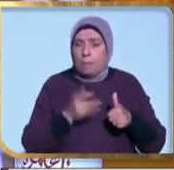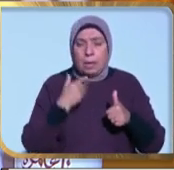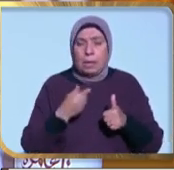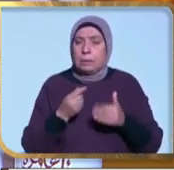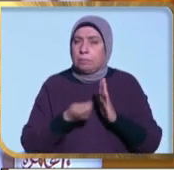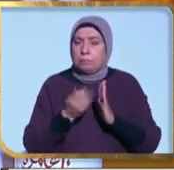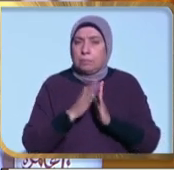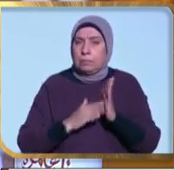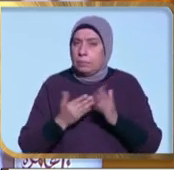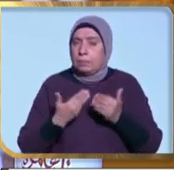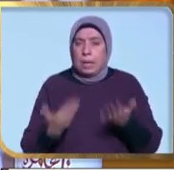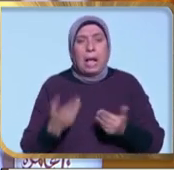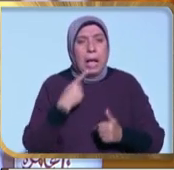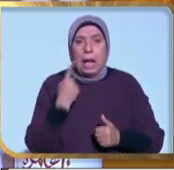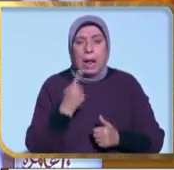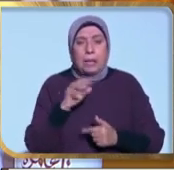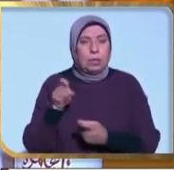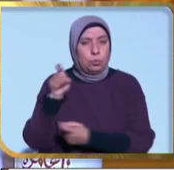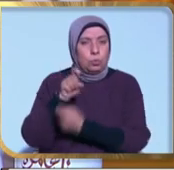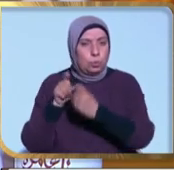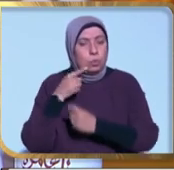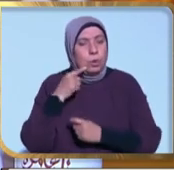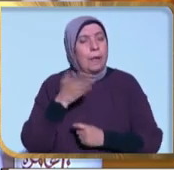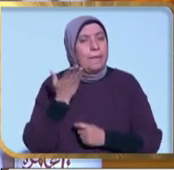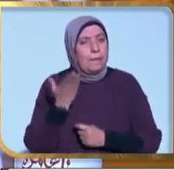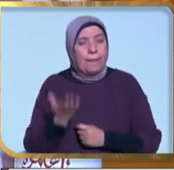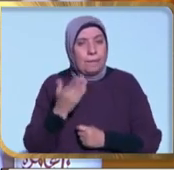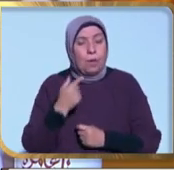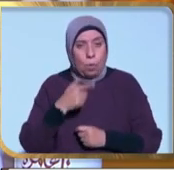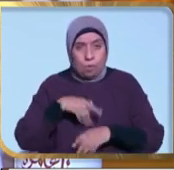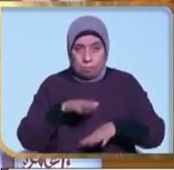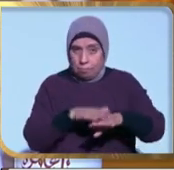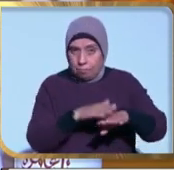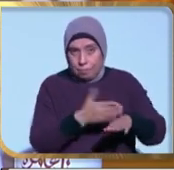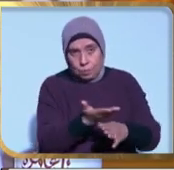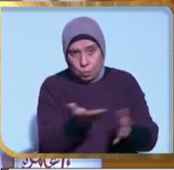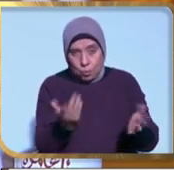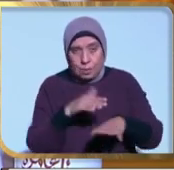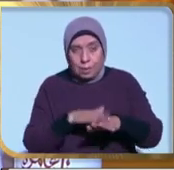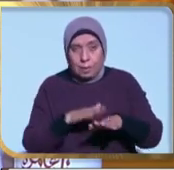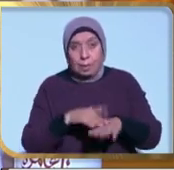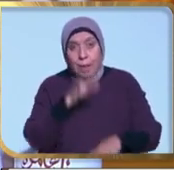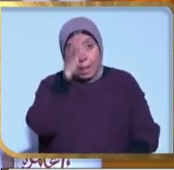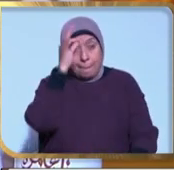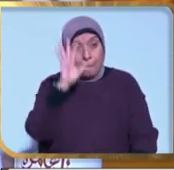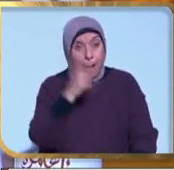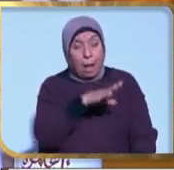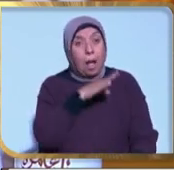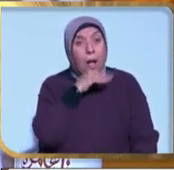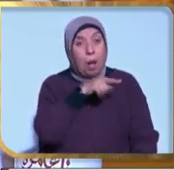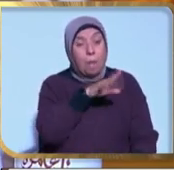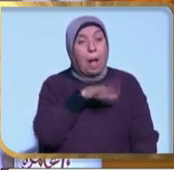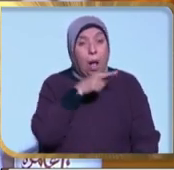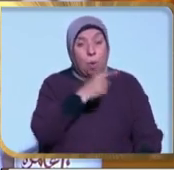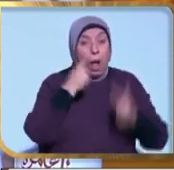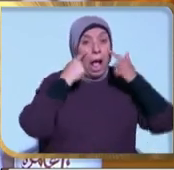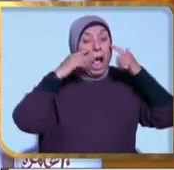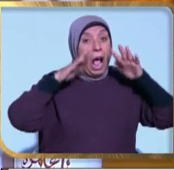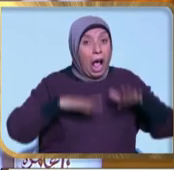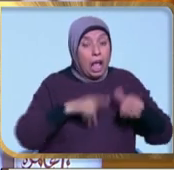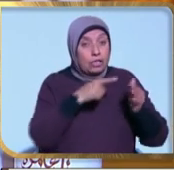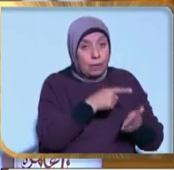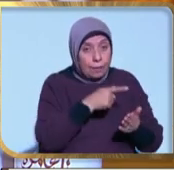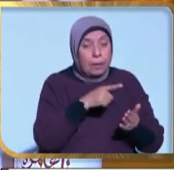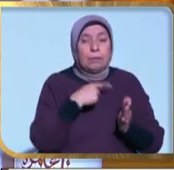ما فهموا من النصوص الشرعيه وبناء على ما ذكرنا فما يريد الوالد الكريم فعله حال حياته